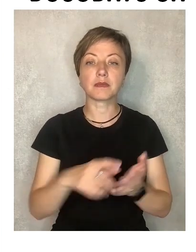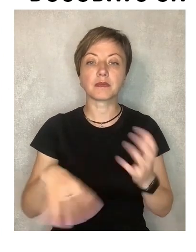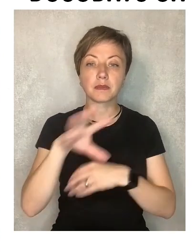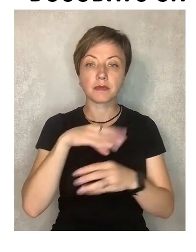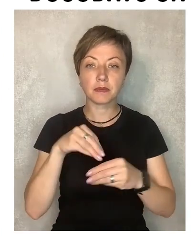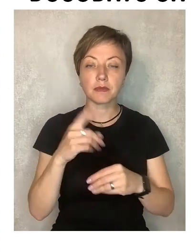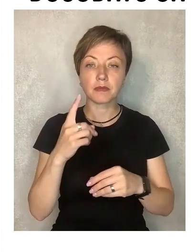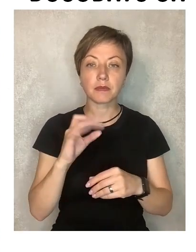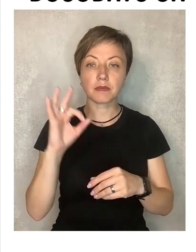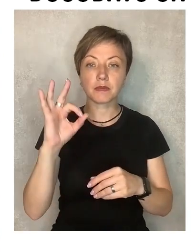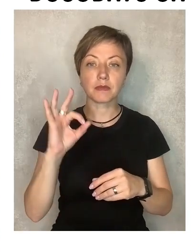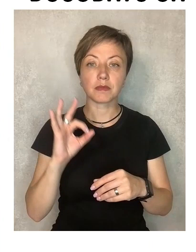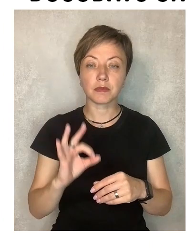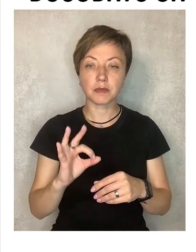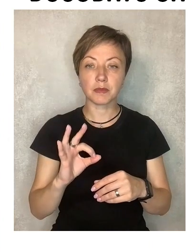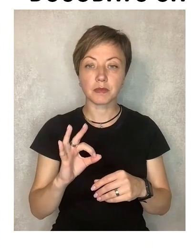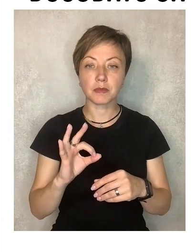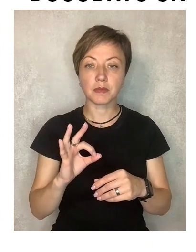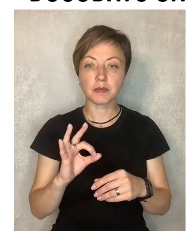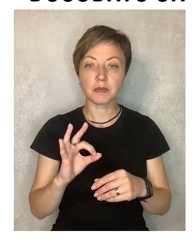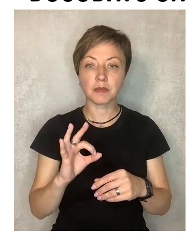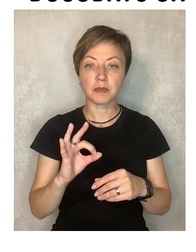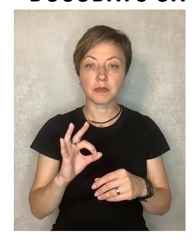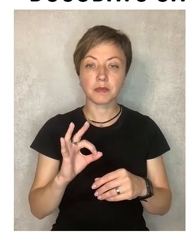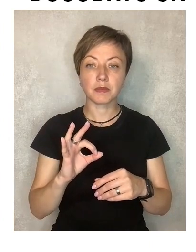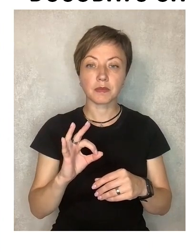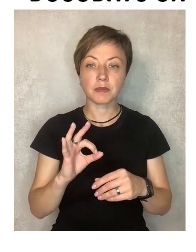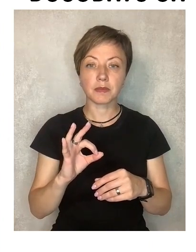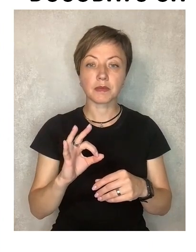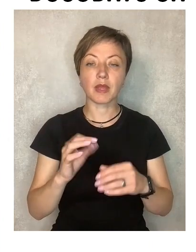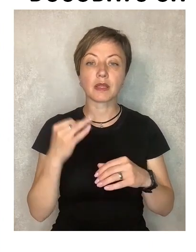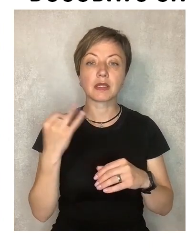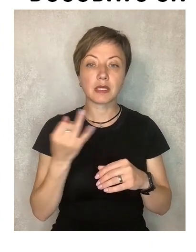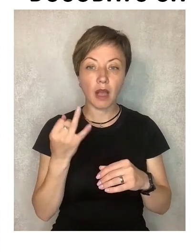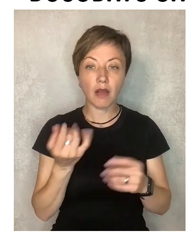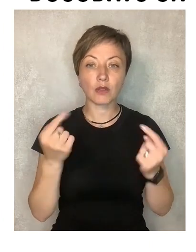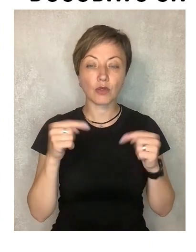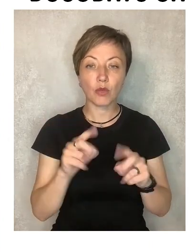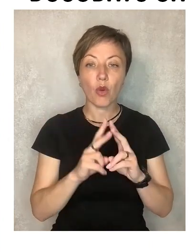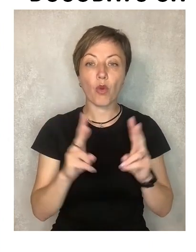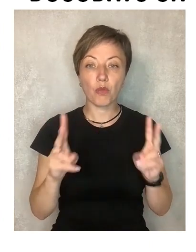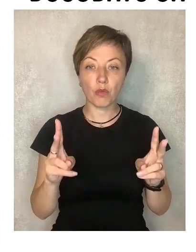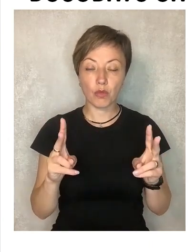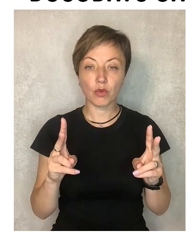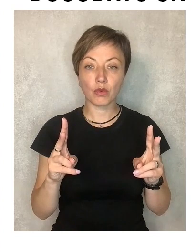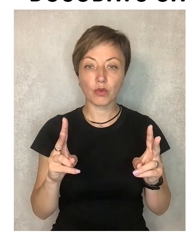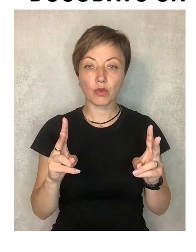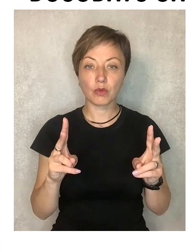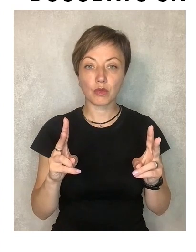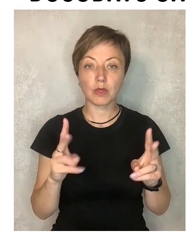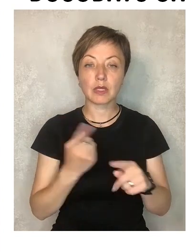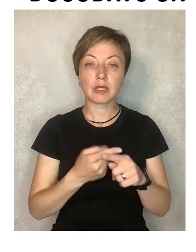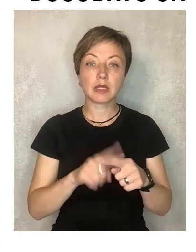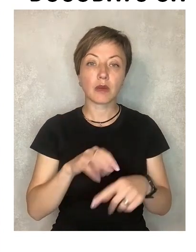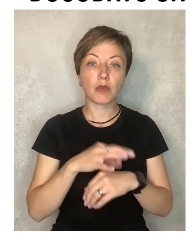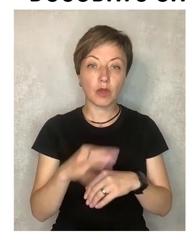100% населення. Але, звичайно, ні, залучатися будуть тільки зацікавлені, тому ті, кому там це болить, ті, у кого